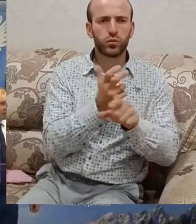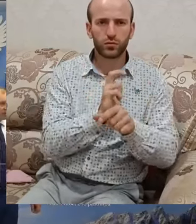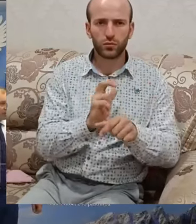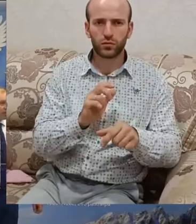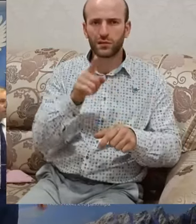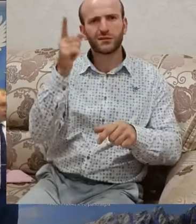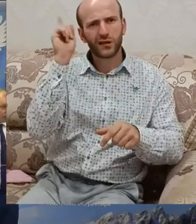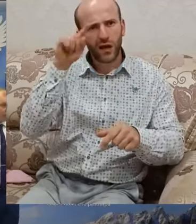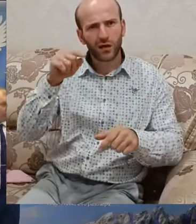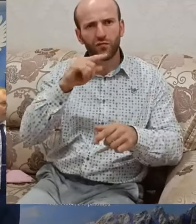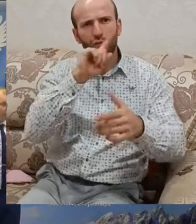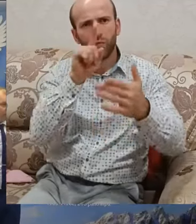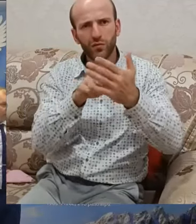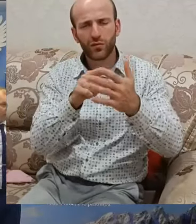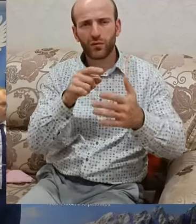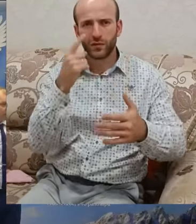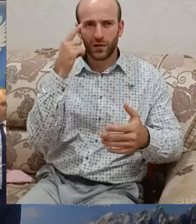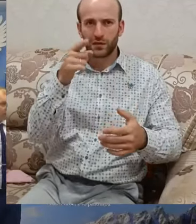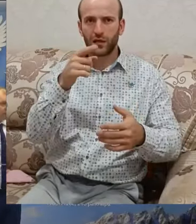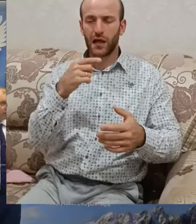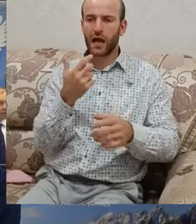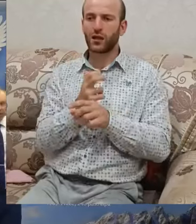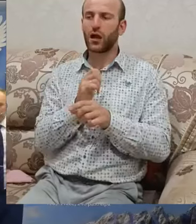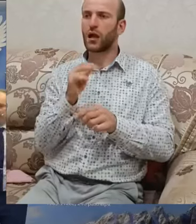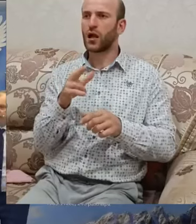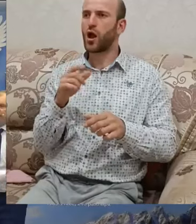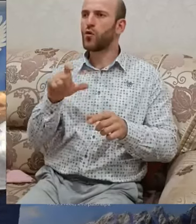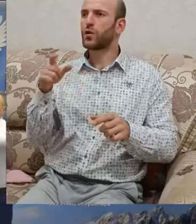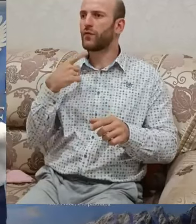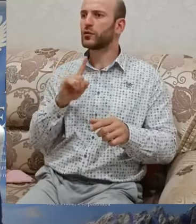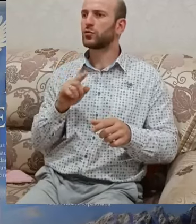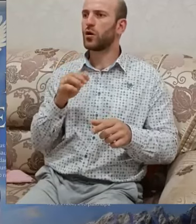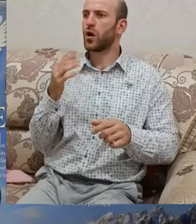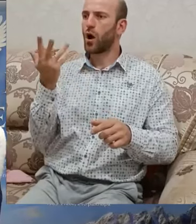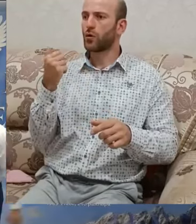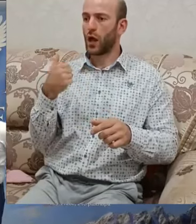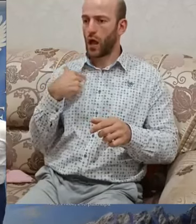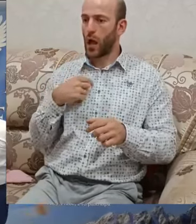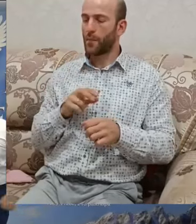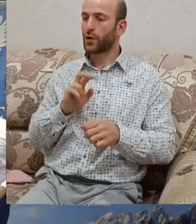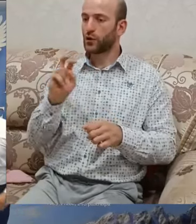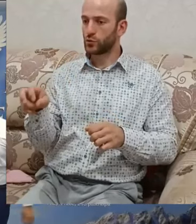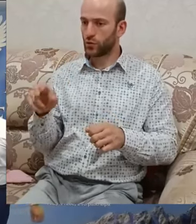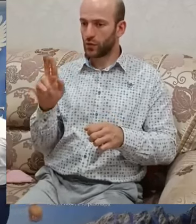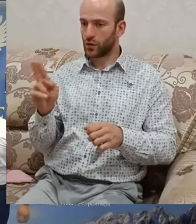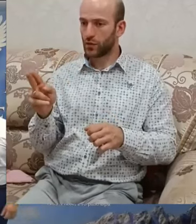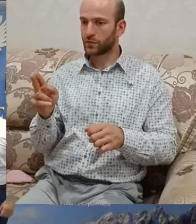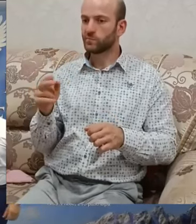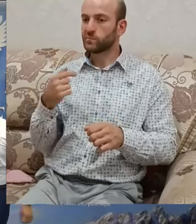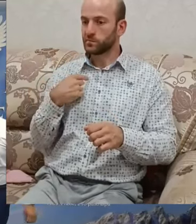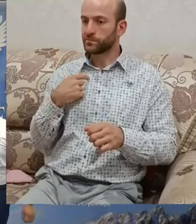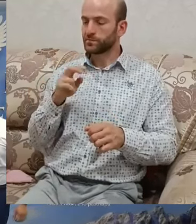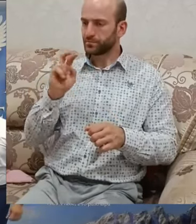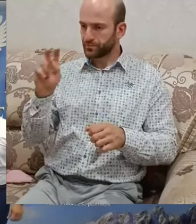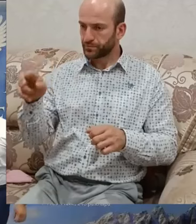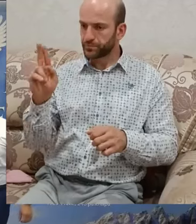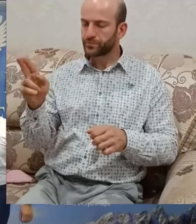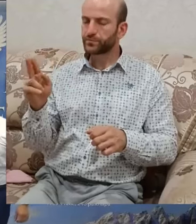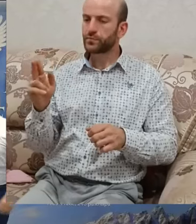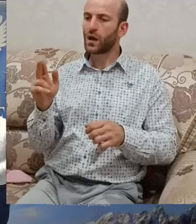в послание? Žinot, kokią man žinę norėjo perduoti? Знаете, какое... Не žinę, bet baidyklę. Какое послание мне хотели передать? Не послание, а